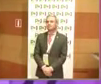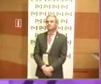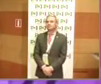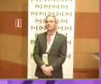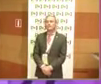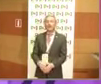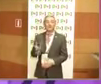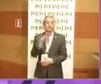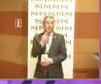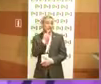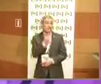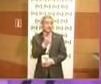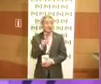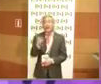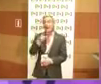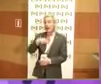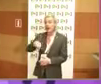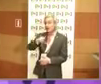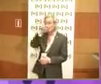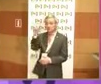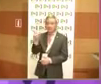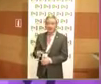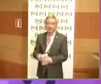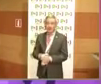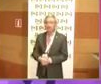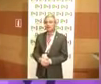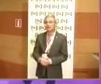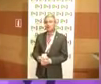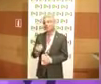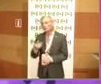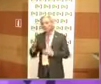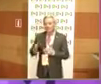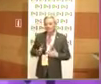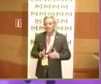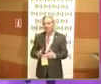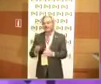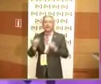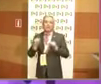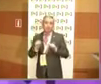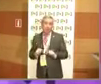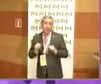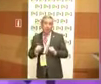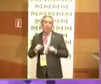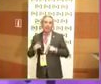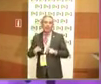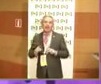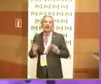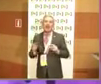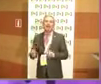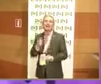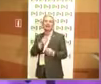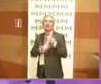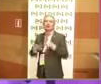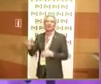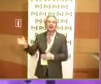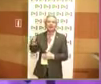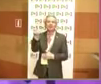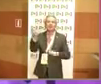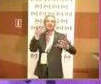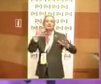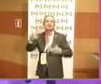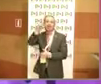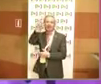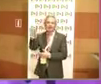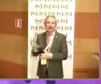vorrei indicare al nostro paese una via possibile per tornare a vincere, salvare